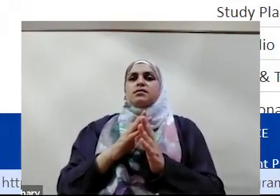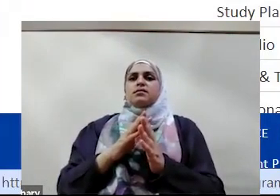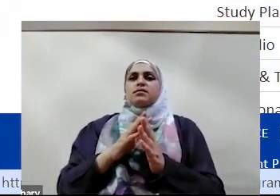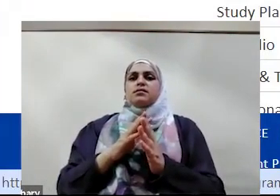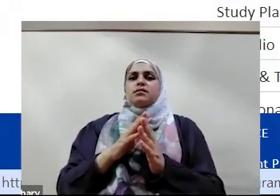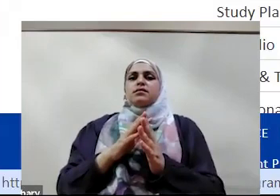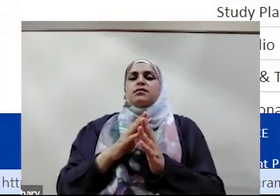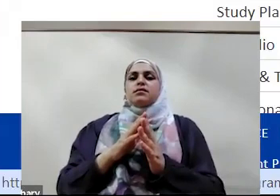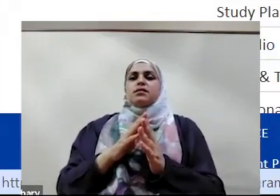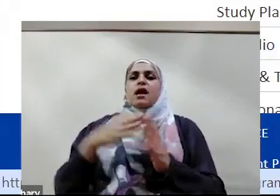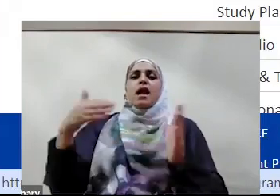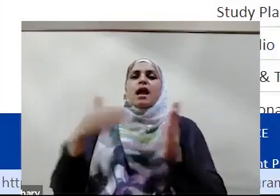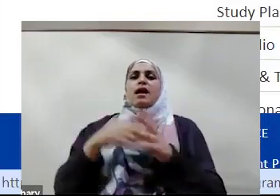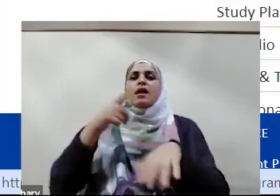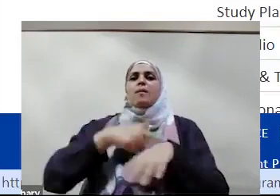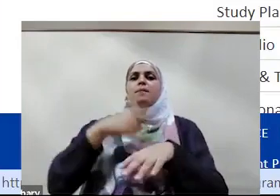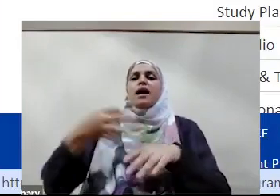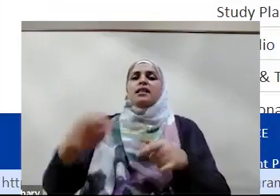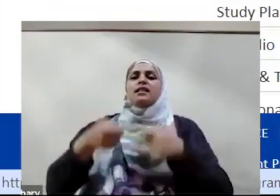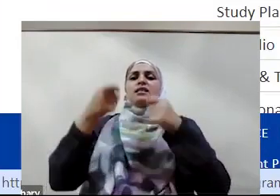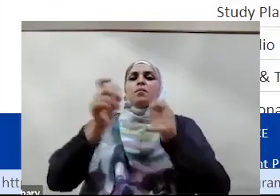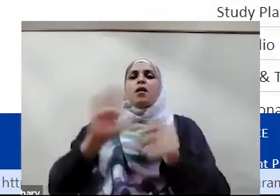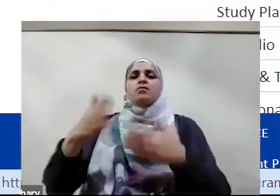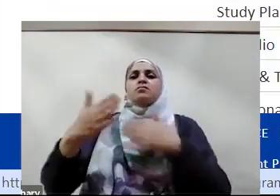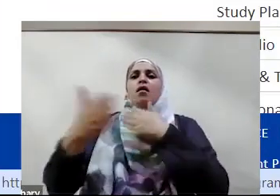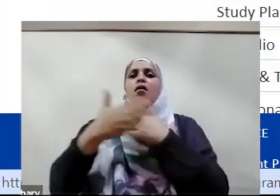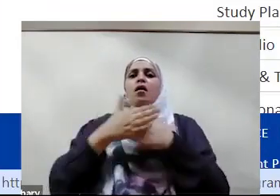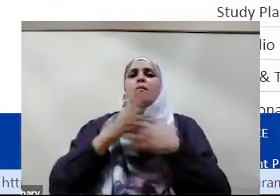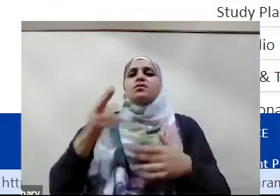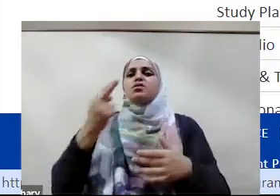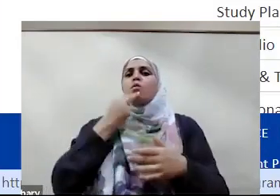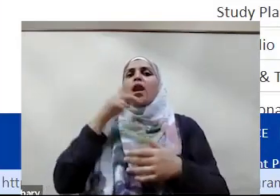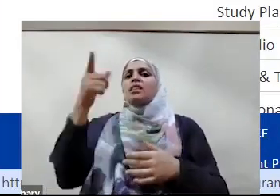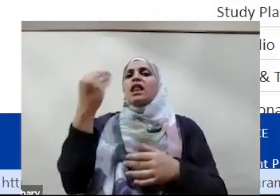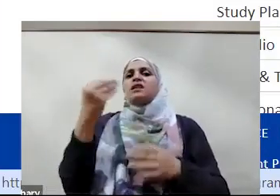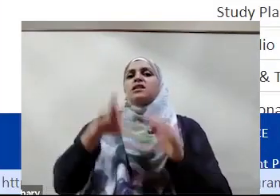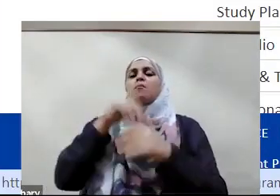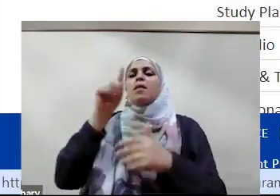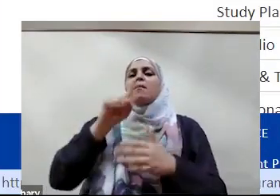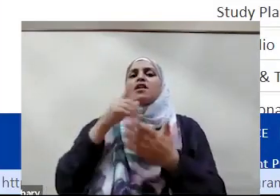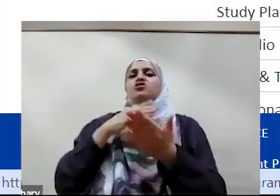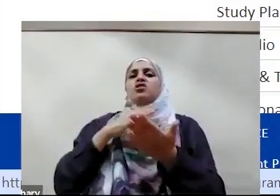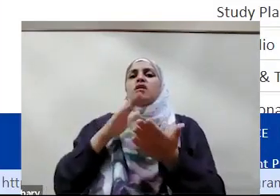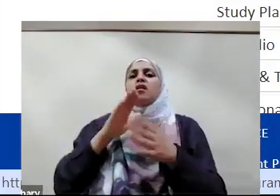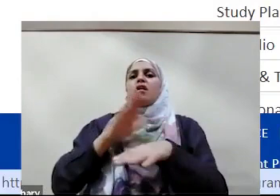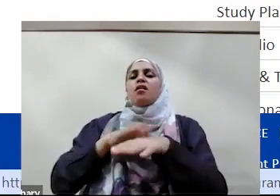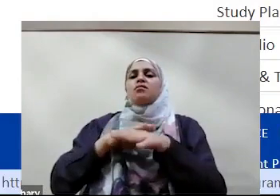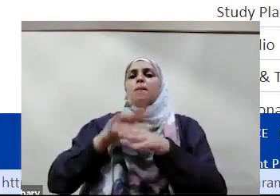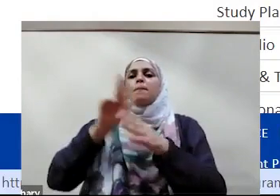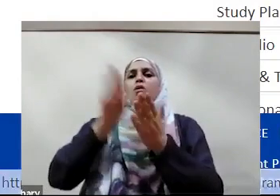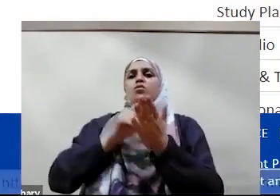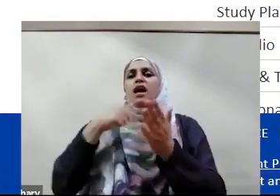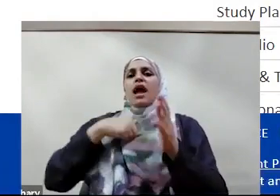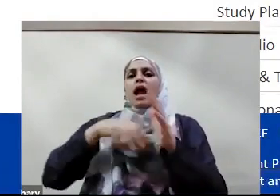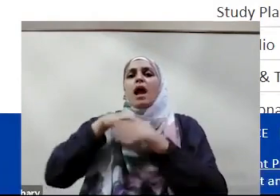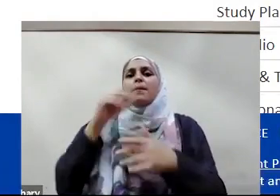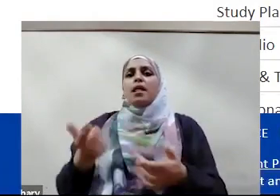اخر ميعاد للتقديم قرب عليا والدكتور لسه ما كتبليش خطابه التوصيه، اقدر ان انا اعمل ايه؟ اقدر ان